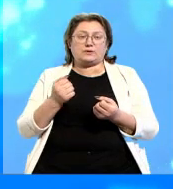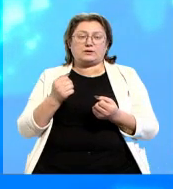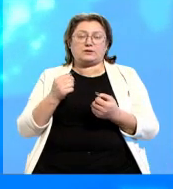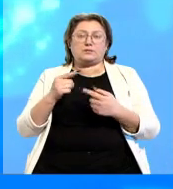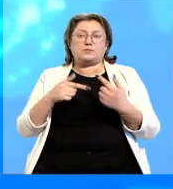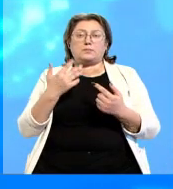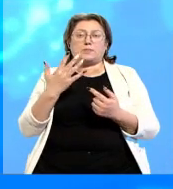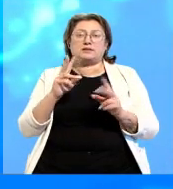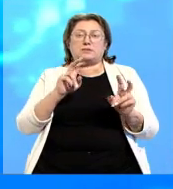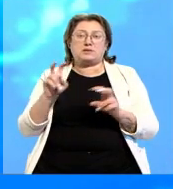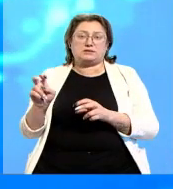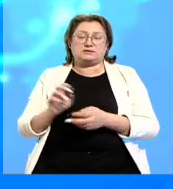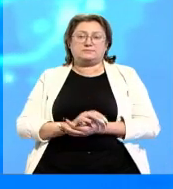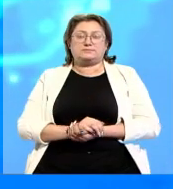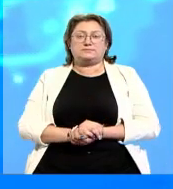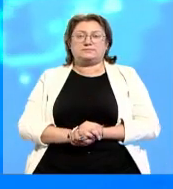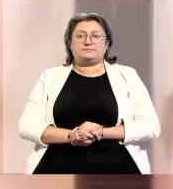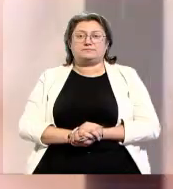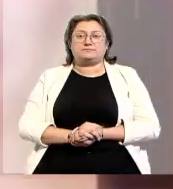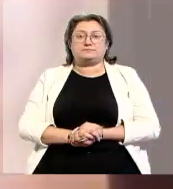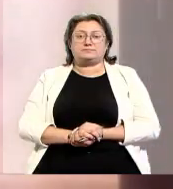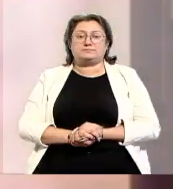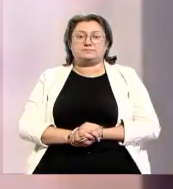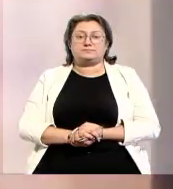5 номинация бойынша қабылданады.